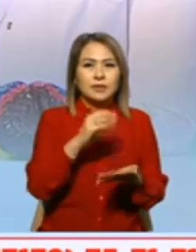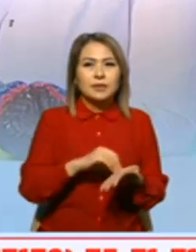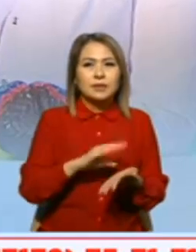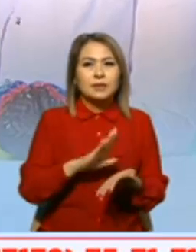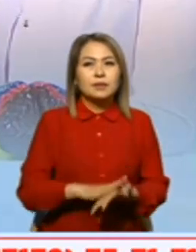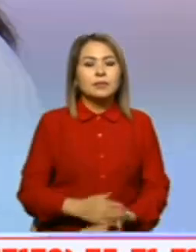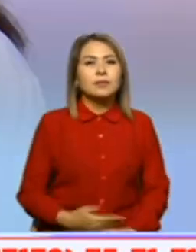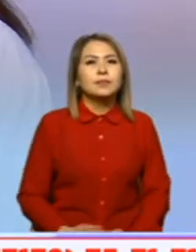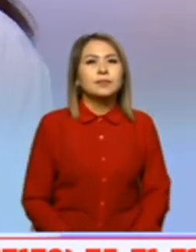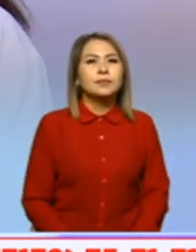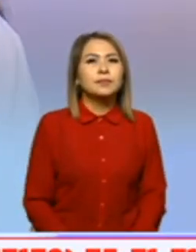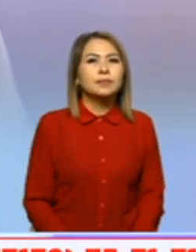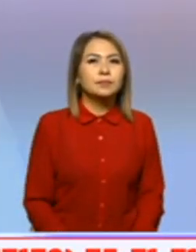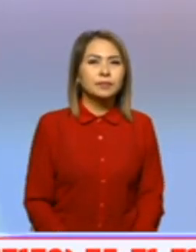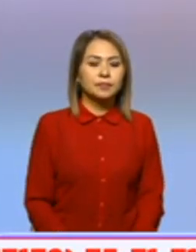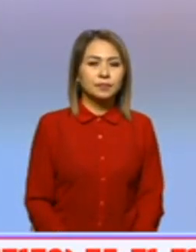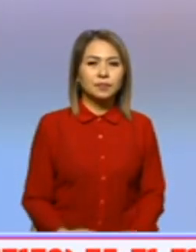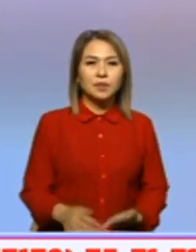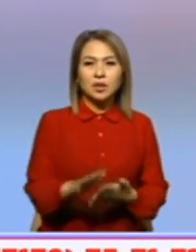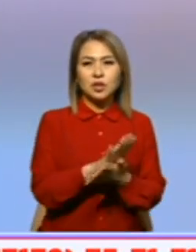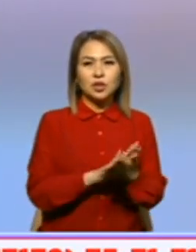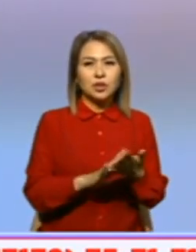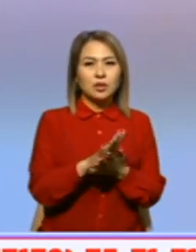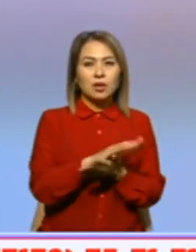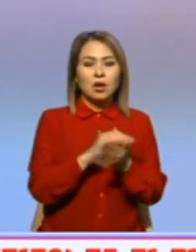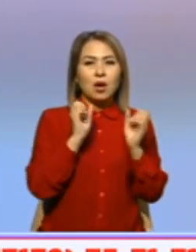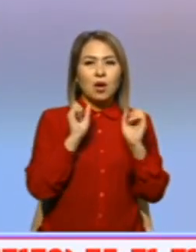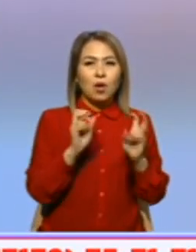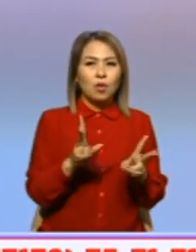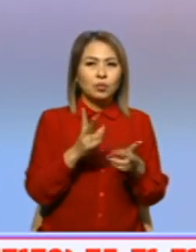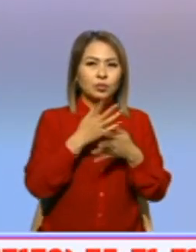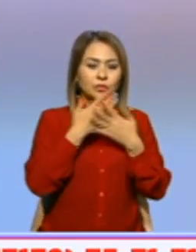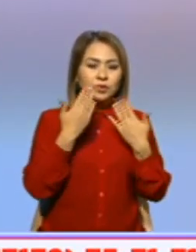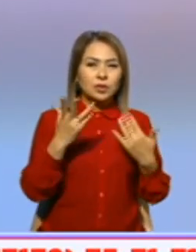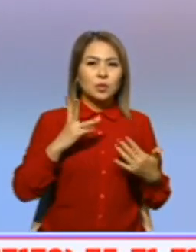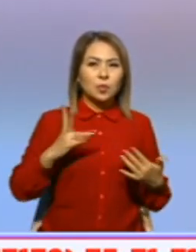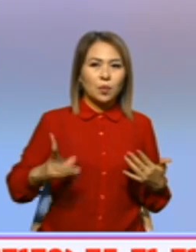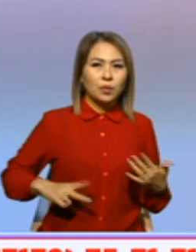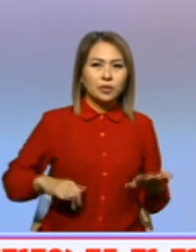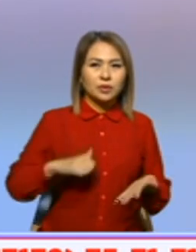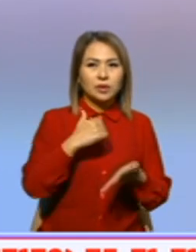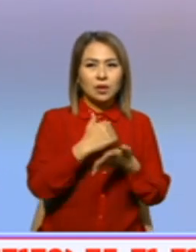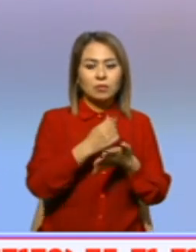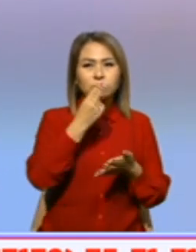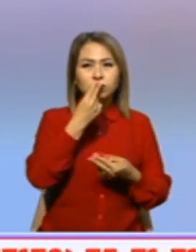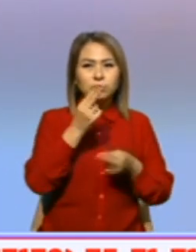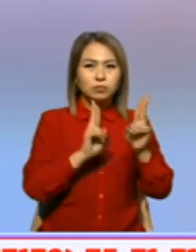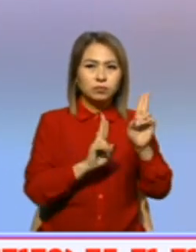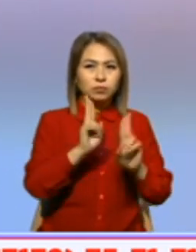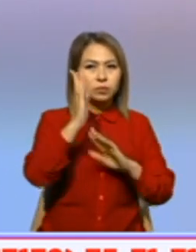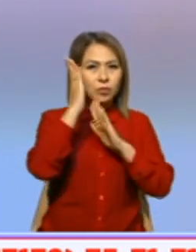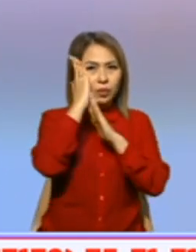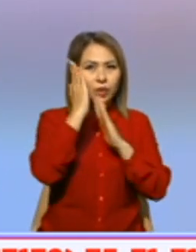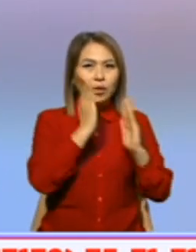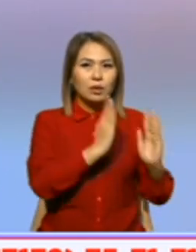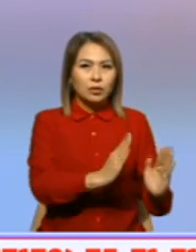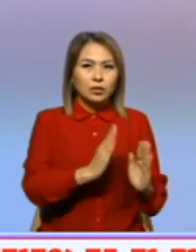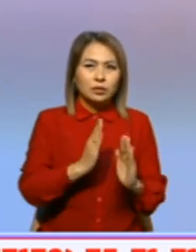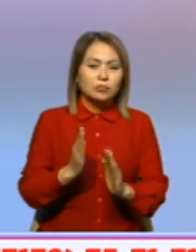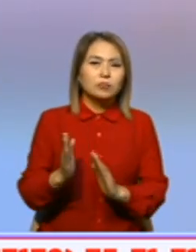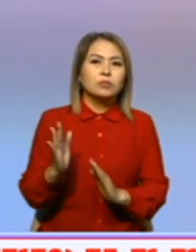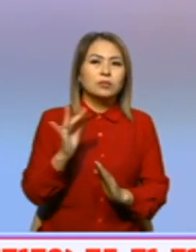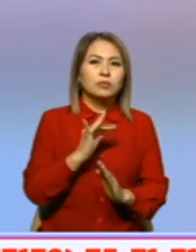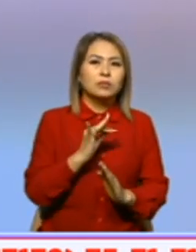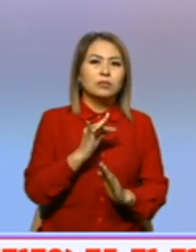шығарады. Жандос, ешқандай қауіптенбеңіз. Ең бастысы қызыңыздың тамақтану дұрыс болу керек, ұйқы режимі дұрыс болу керек